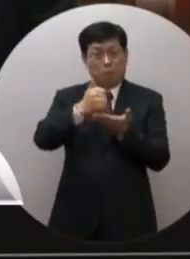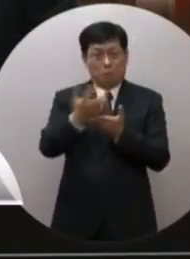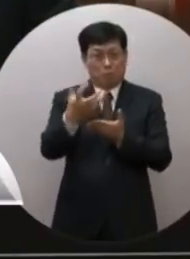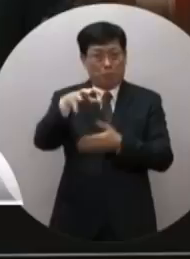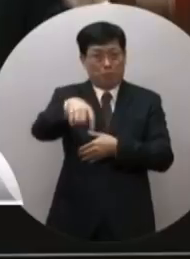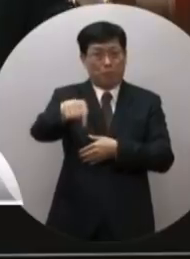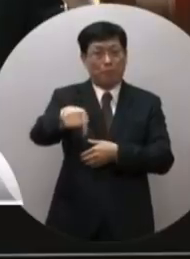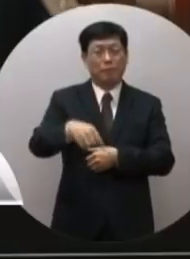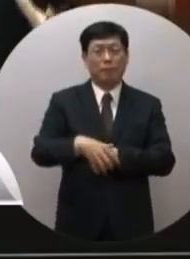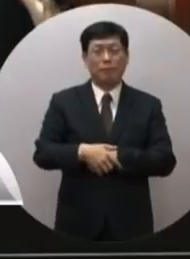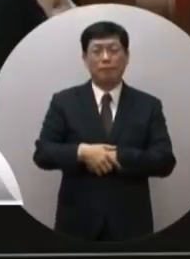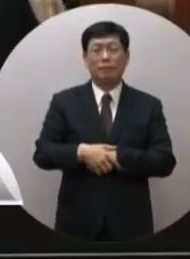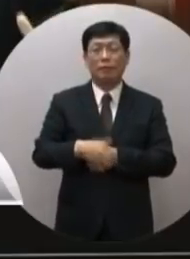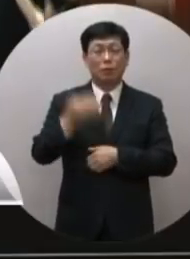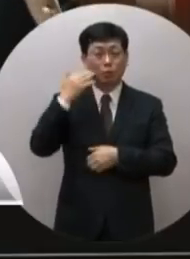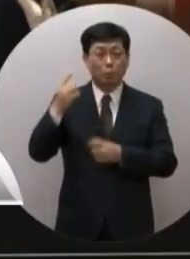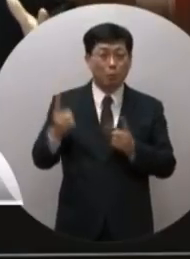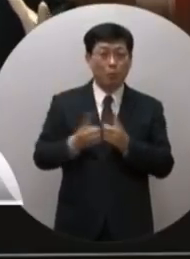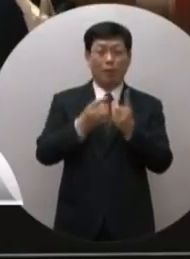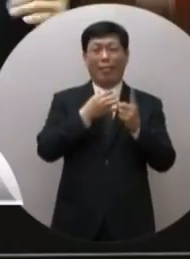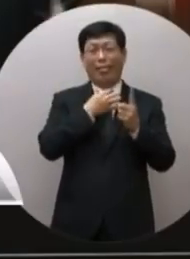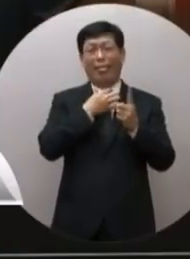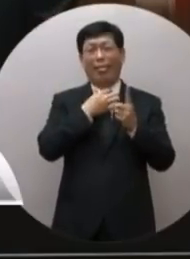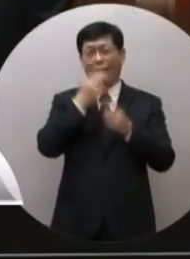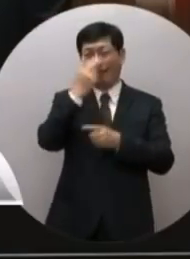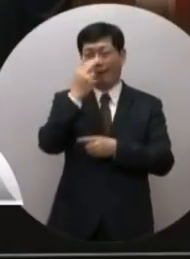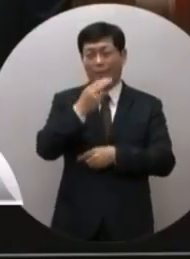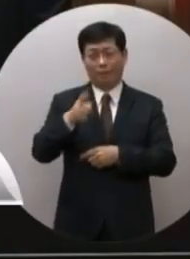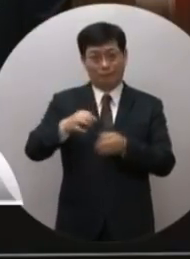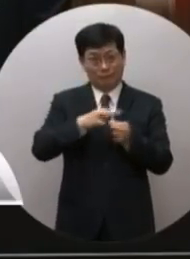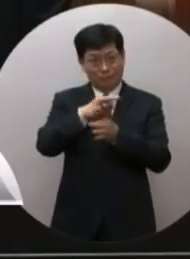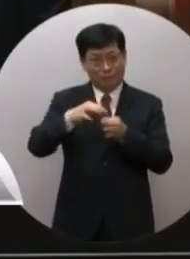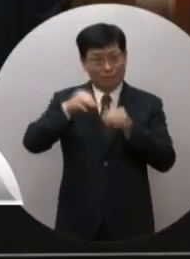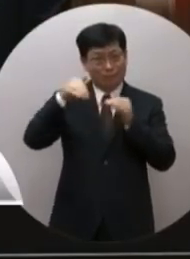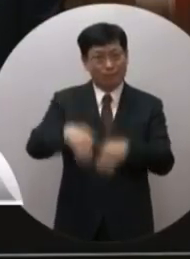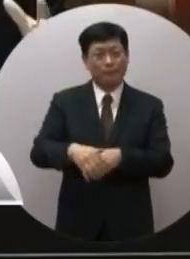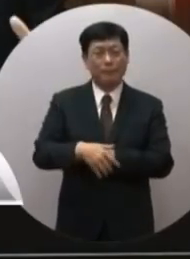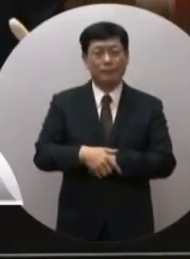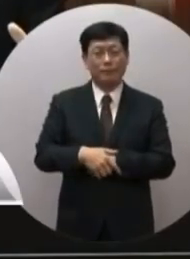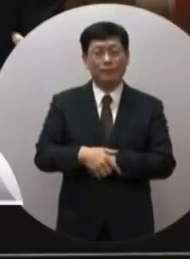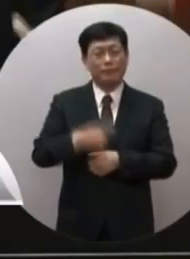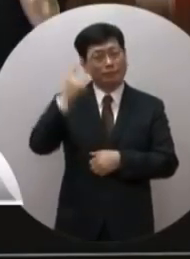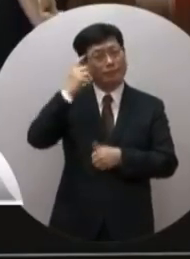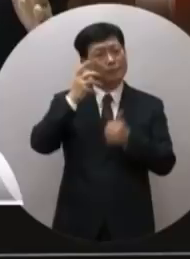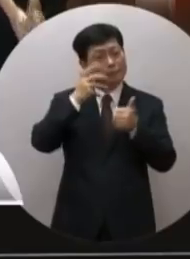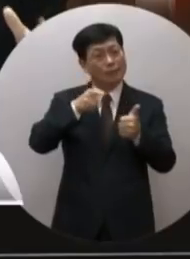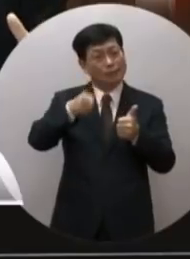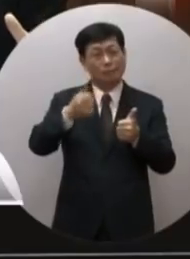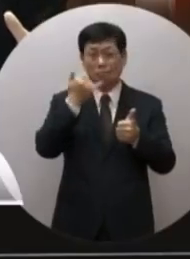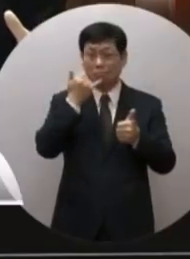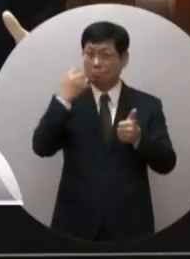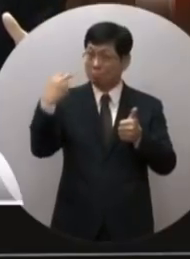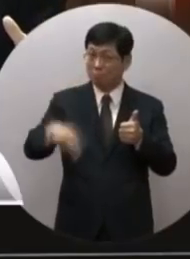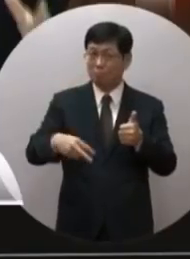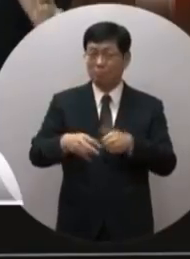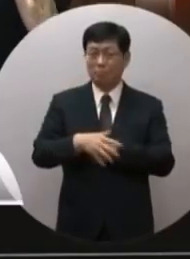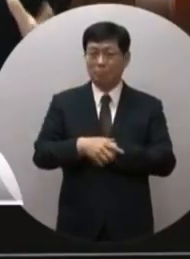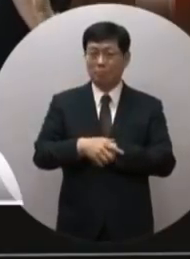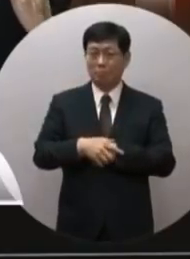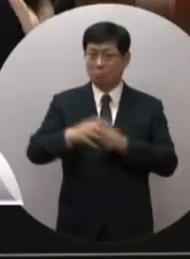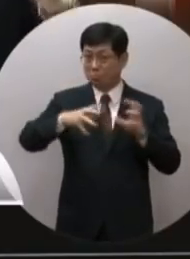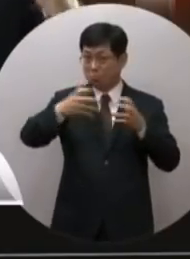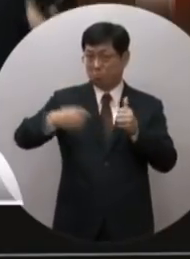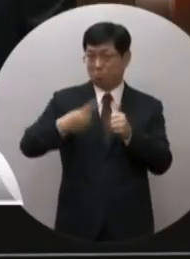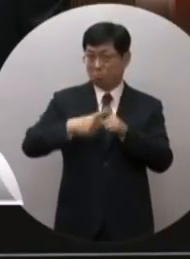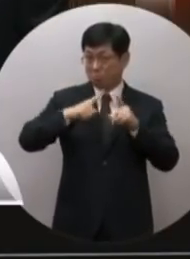场。当它面临这样空前大的一个危机，经济危机，请问它还有能力成为